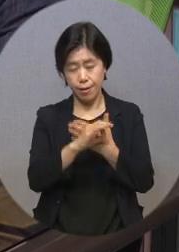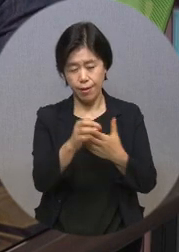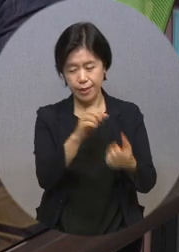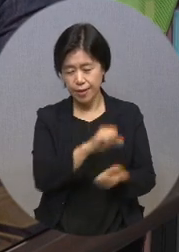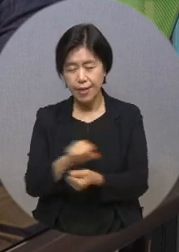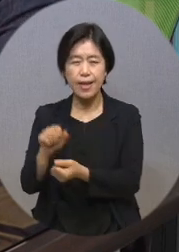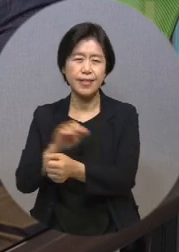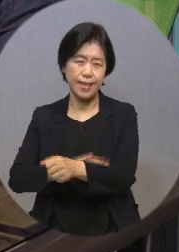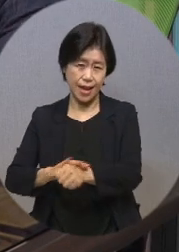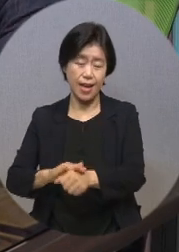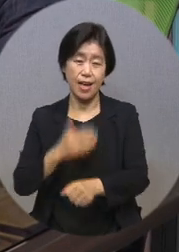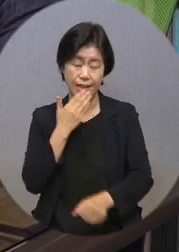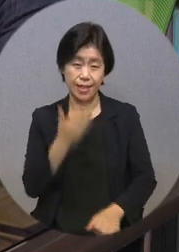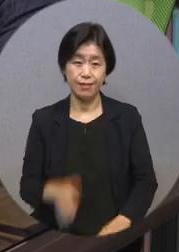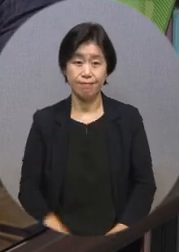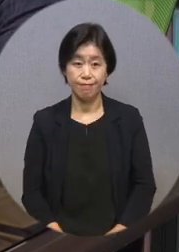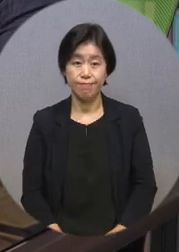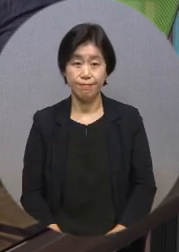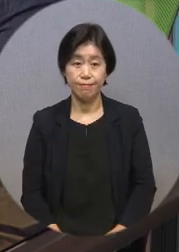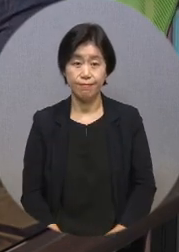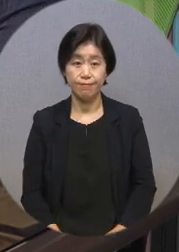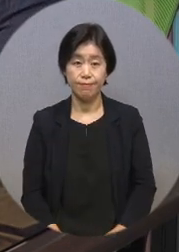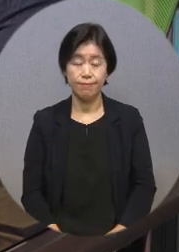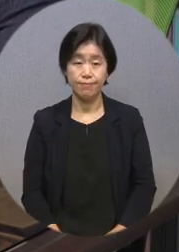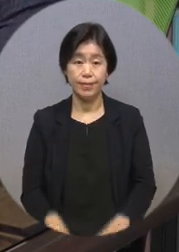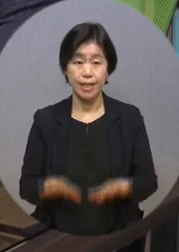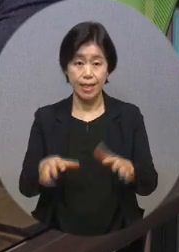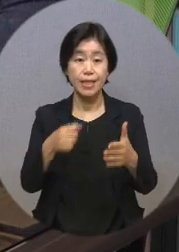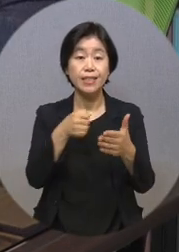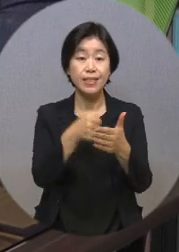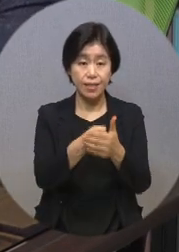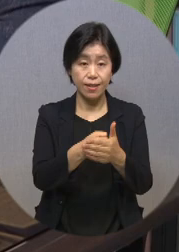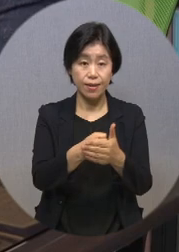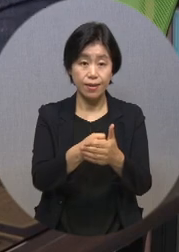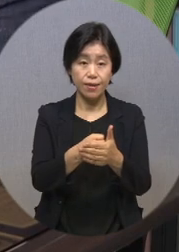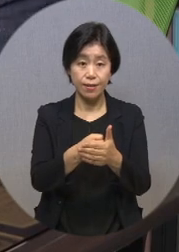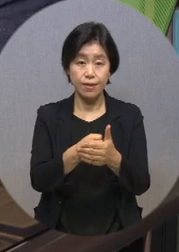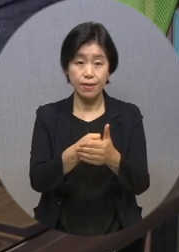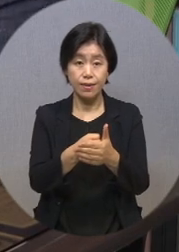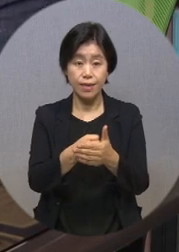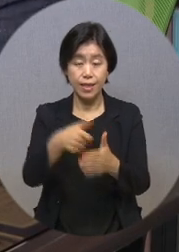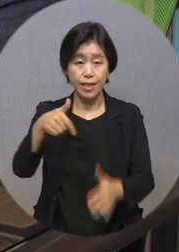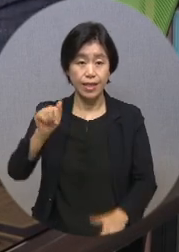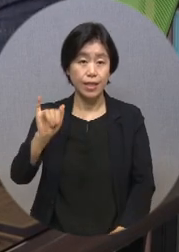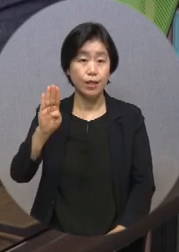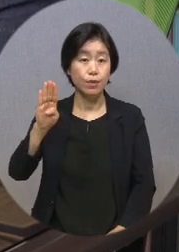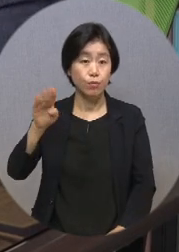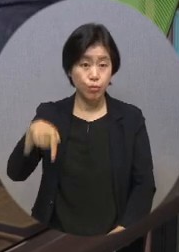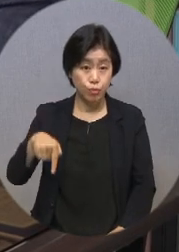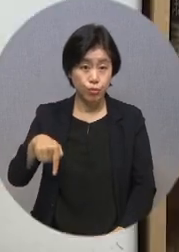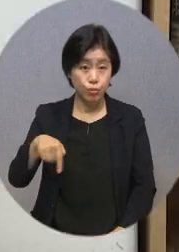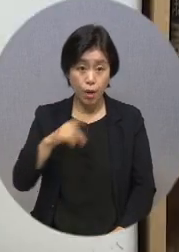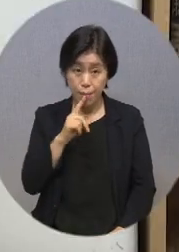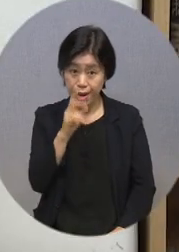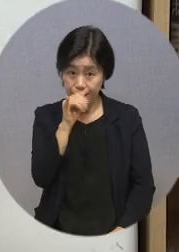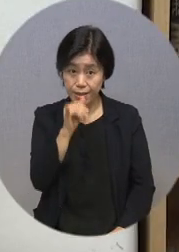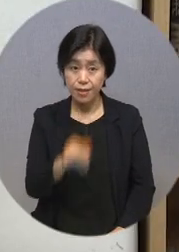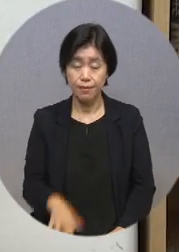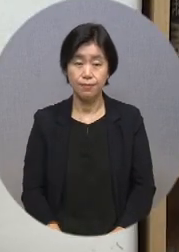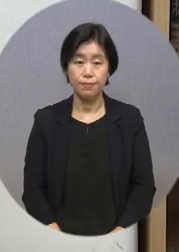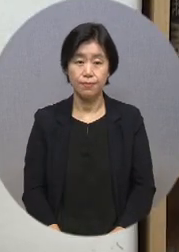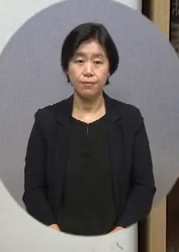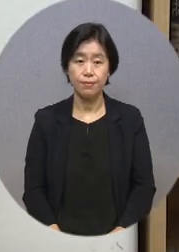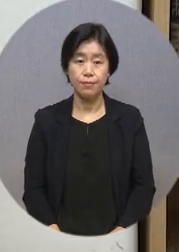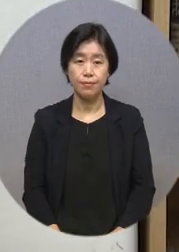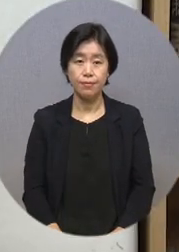합니다. 네, 지금 지정 기부라고 표현을 하셨는데 그 부분이 정말 필요할 것 같아요. 예, 관에서는